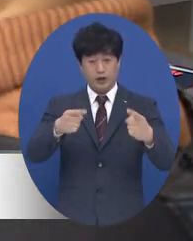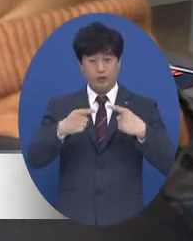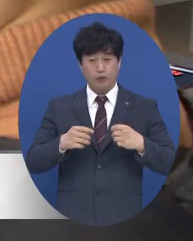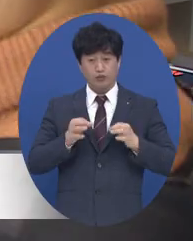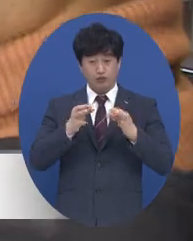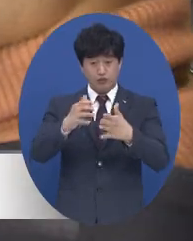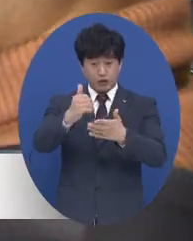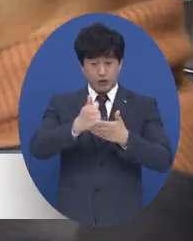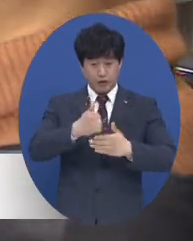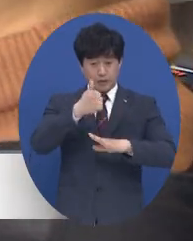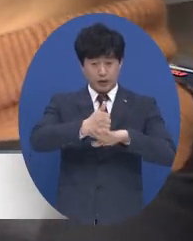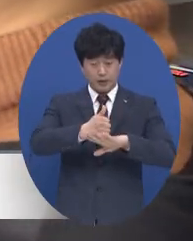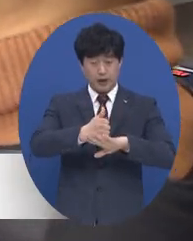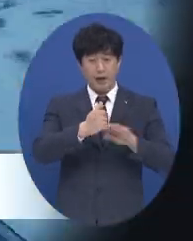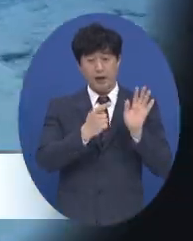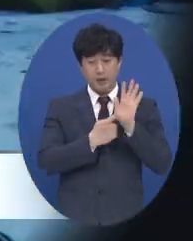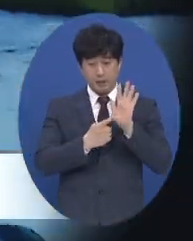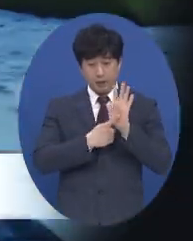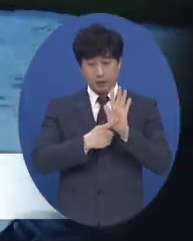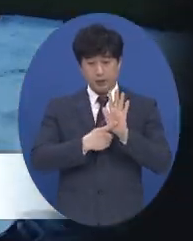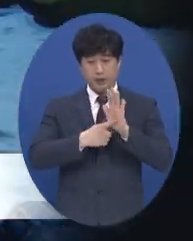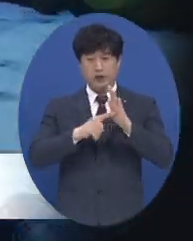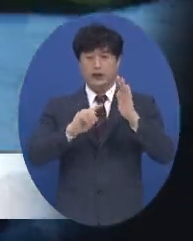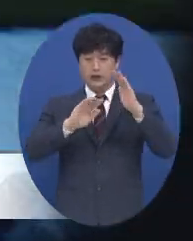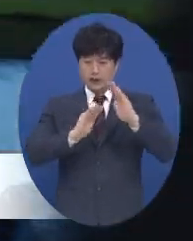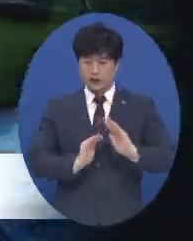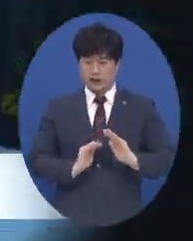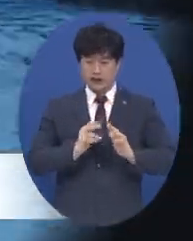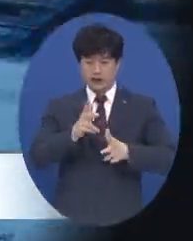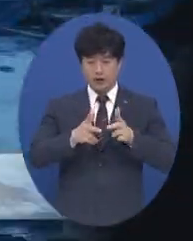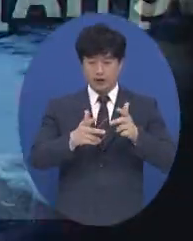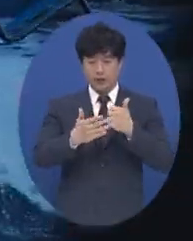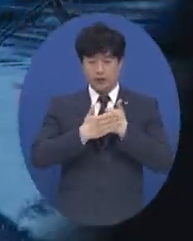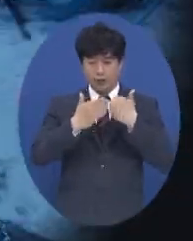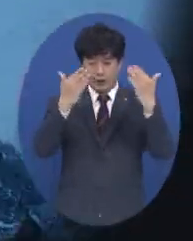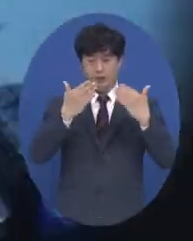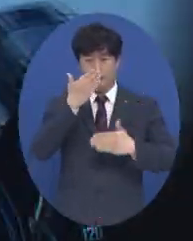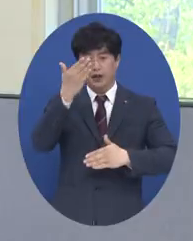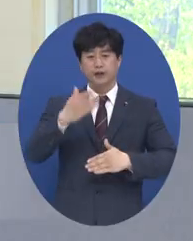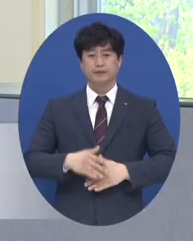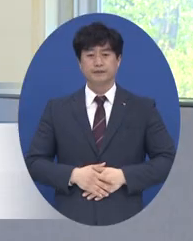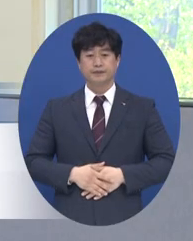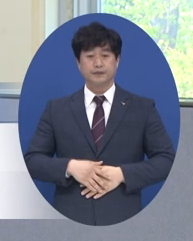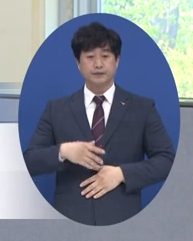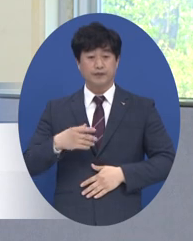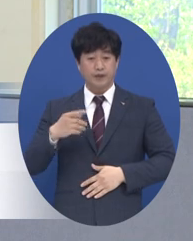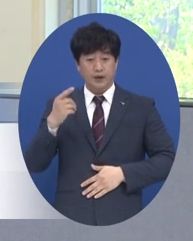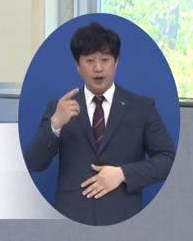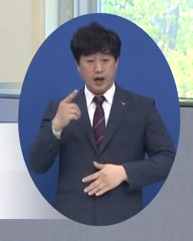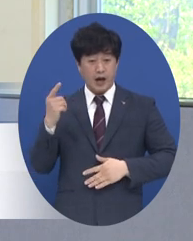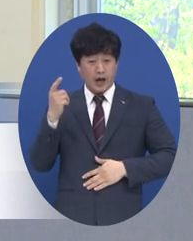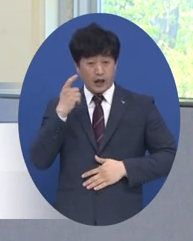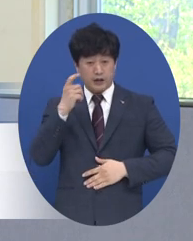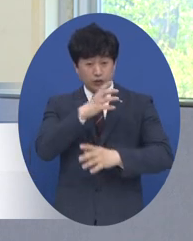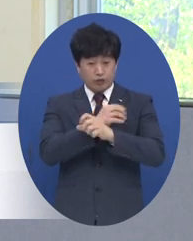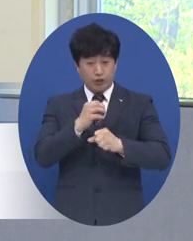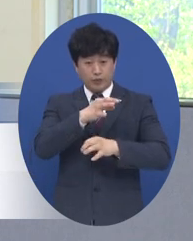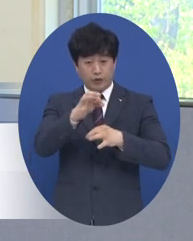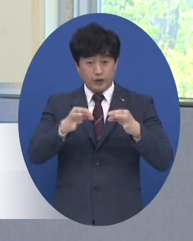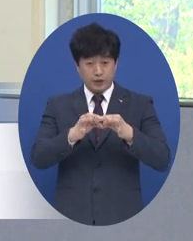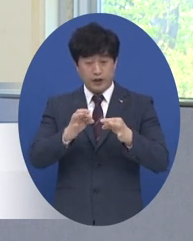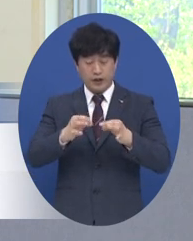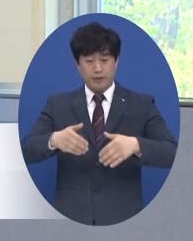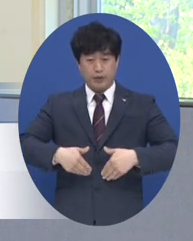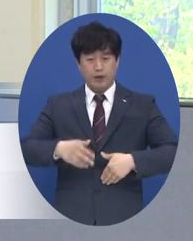그리고 최종 성과 발표 에 참여 등 단계별로 사업화를 지원받을 수 있습니다 가상 융합 영계 시대 필수적인 v